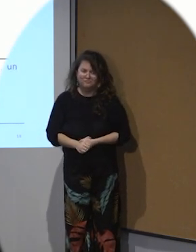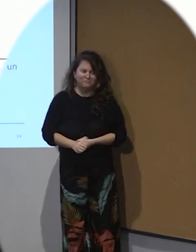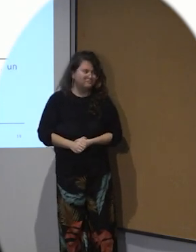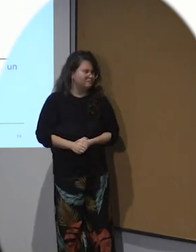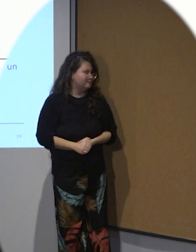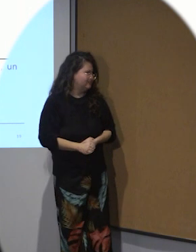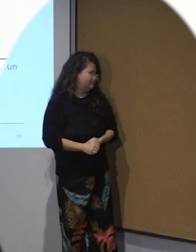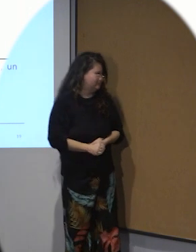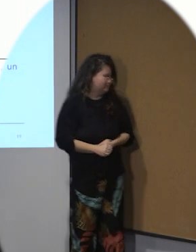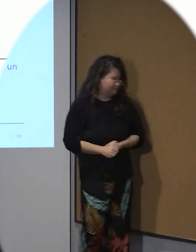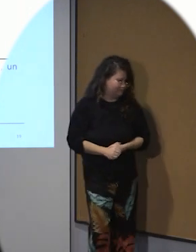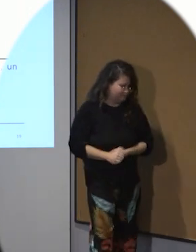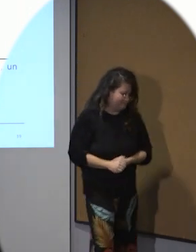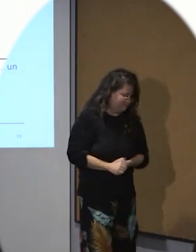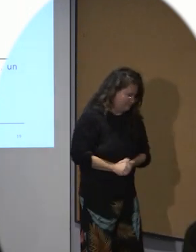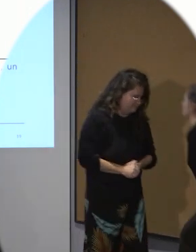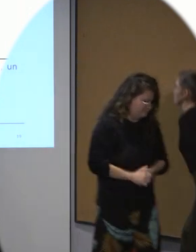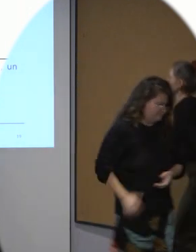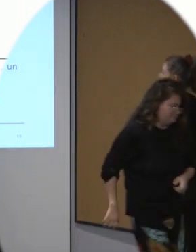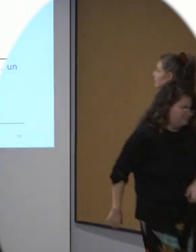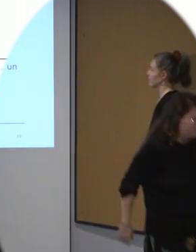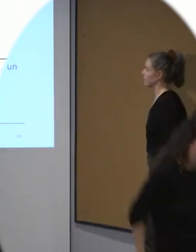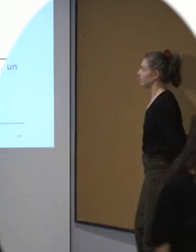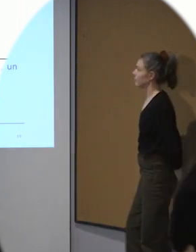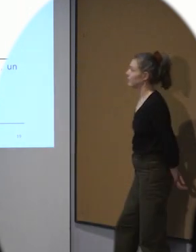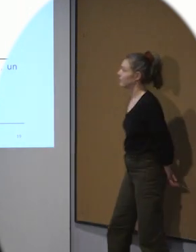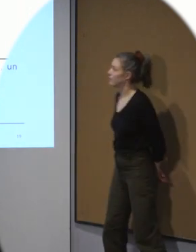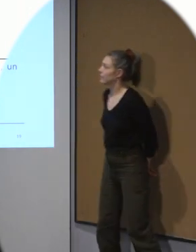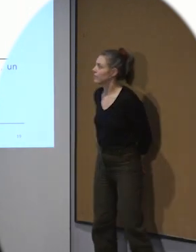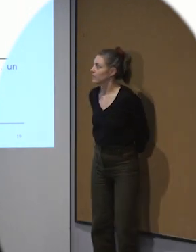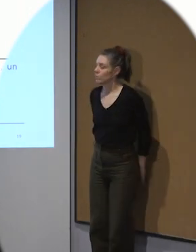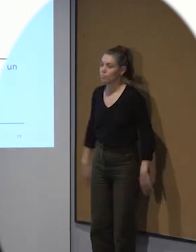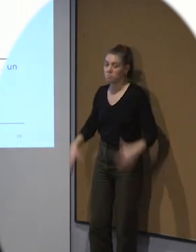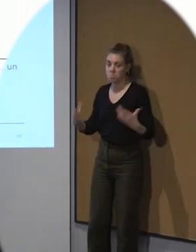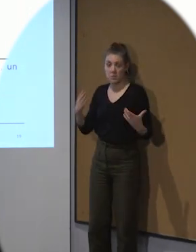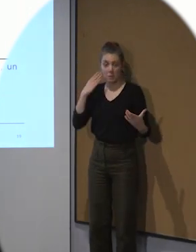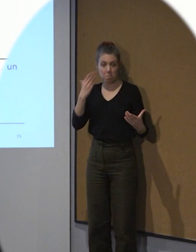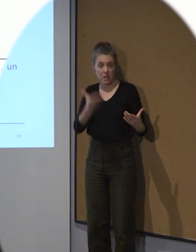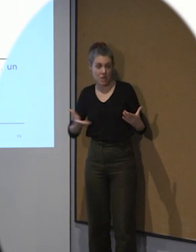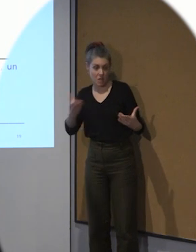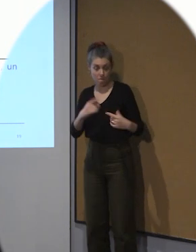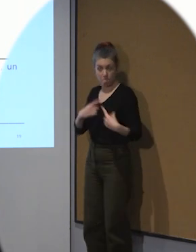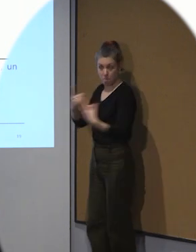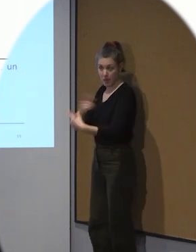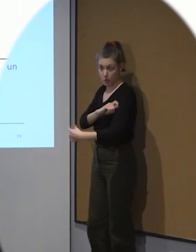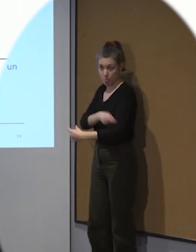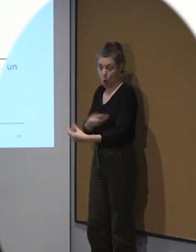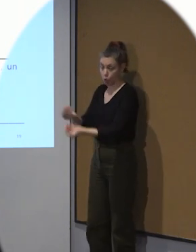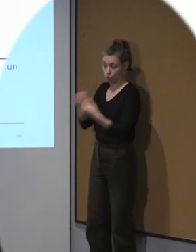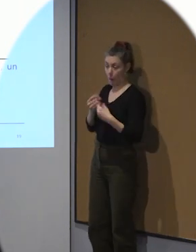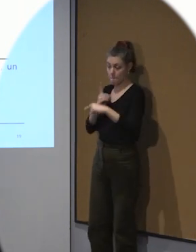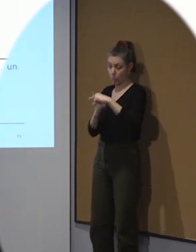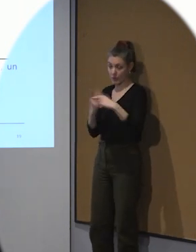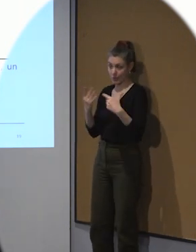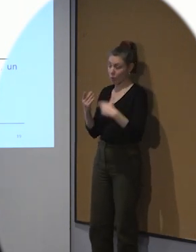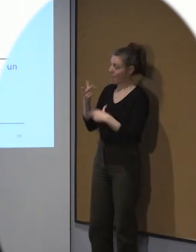Les bienfaits de l'activité physique et sportive, donc j'ai fait un petit listing. Bien sûr que tout ce qui est énoncé là a été démontré